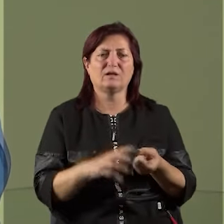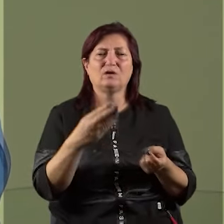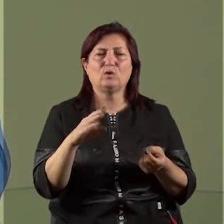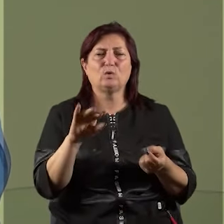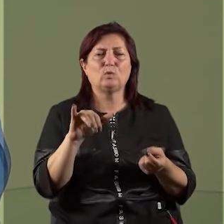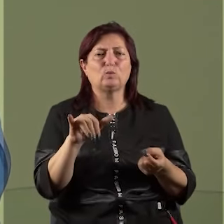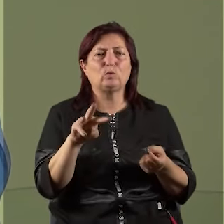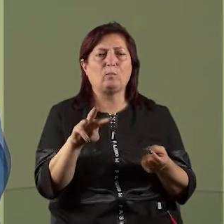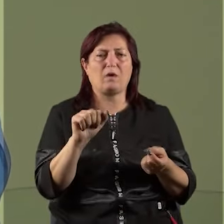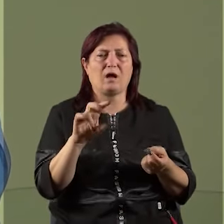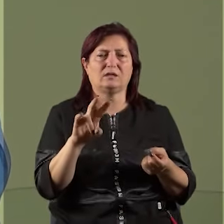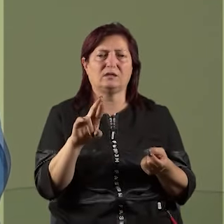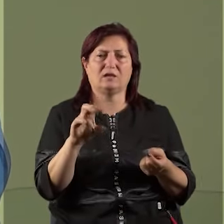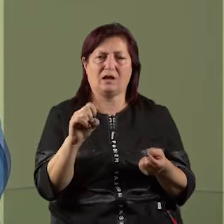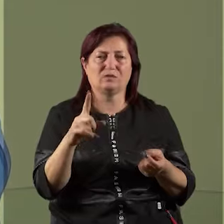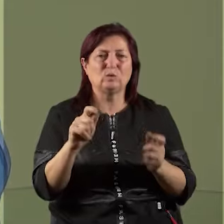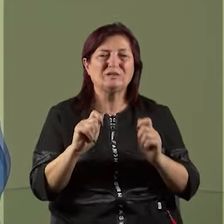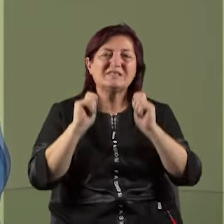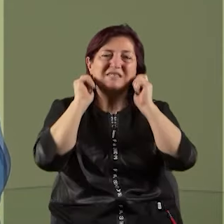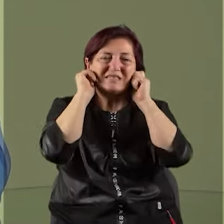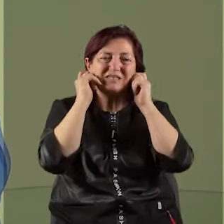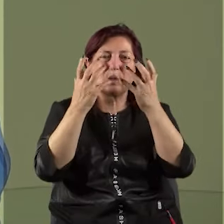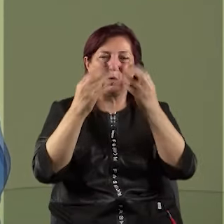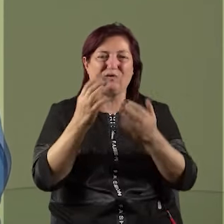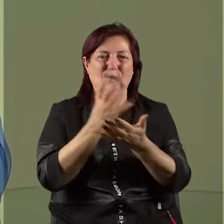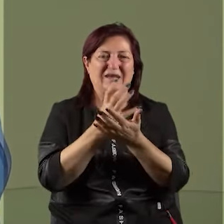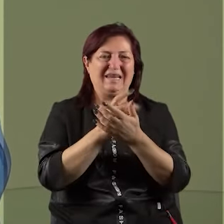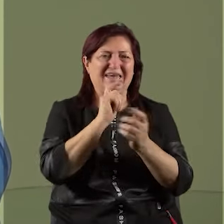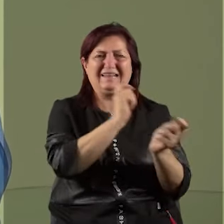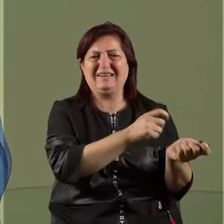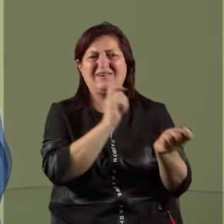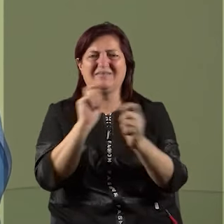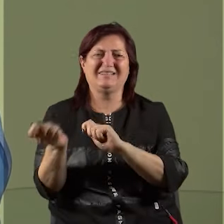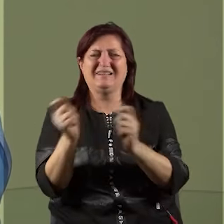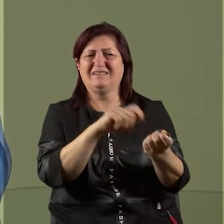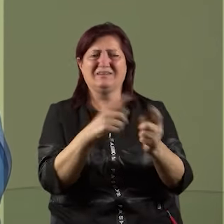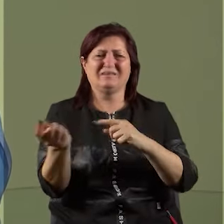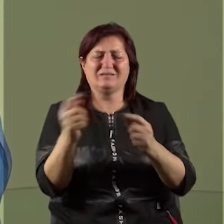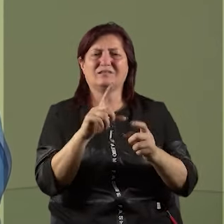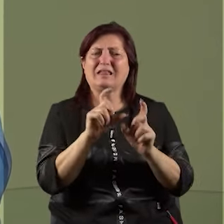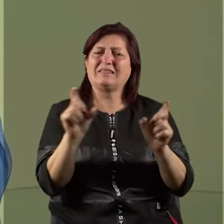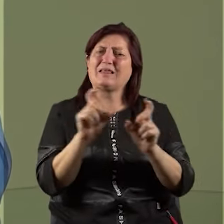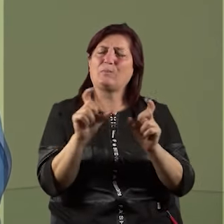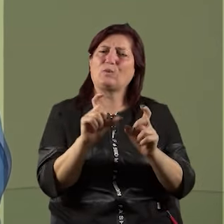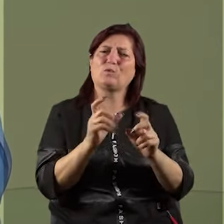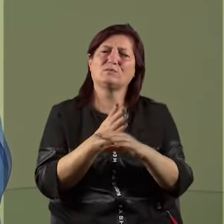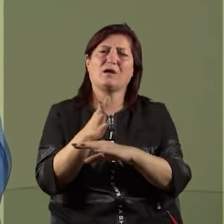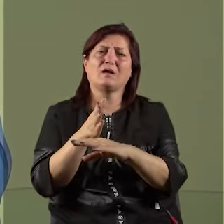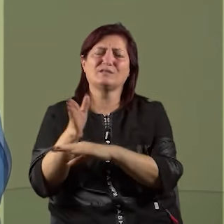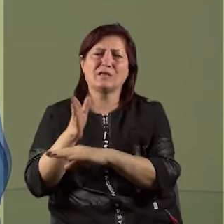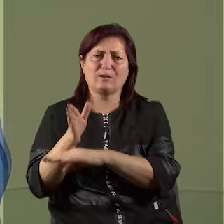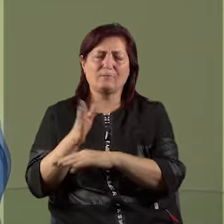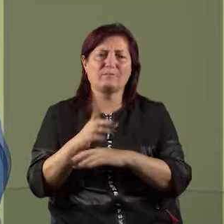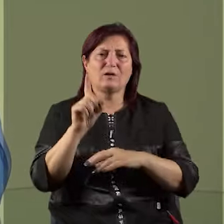Թումանյանի ծննդյան օրը, որ ավանդաբար դարձել է գիտնվելու օր, ամենատարի մեծ ոչ գրողներ դպրոցներ են այցելում, ինքս անցած տարի Հակոբ Քոջոյանի